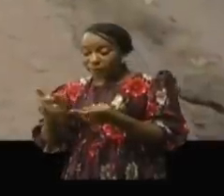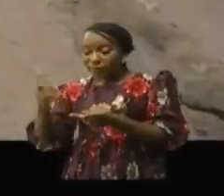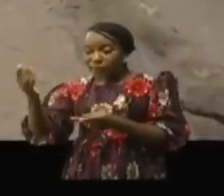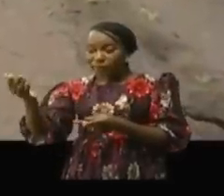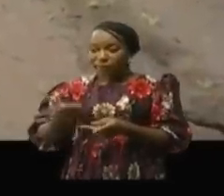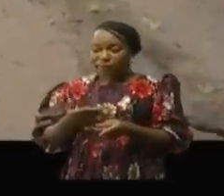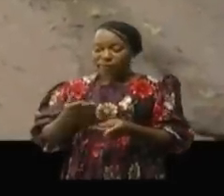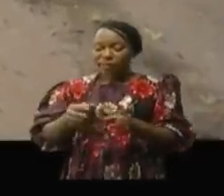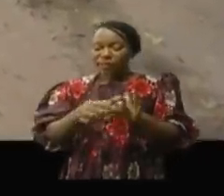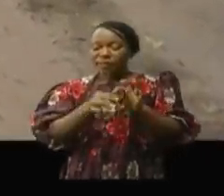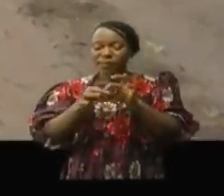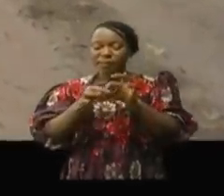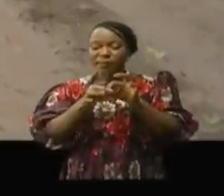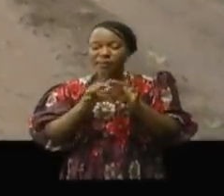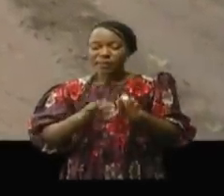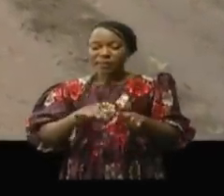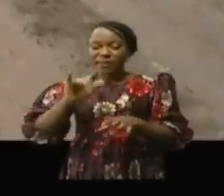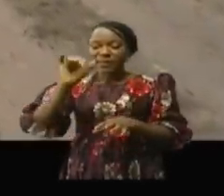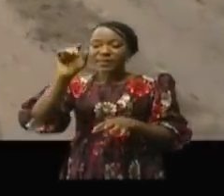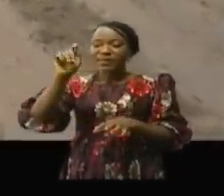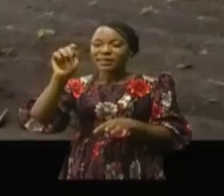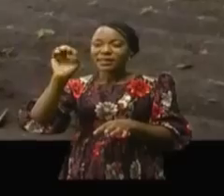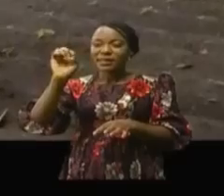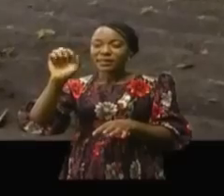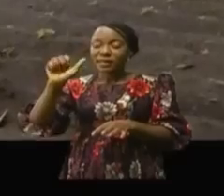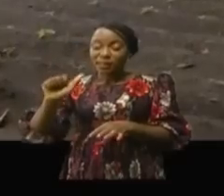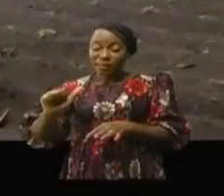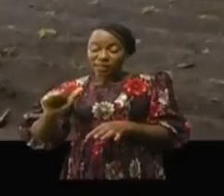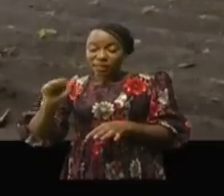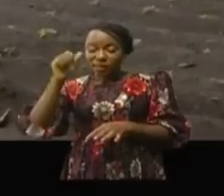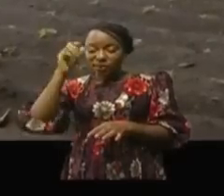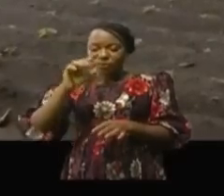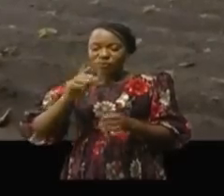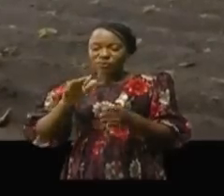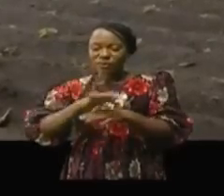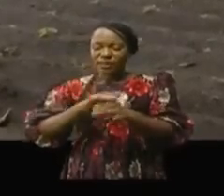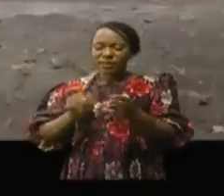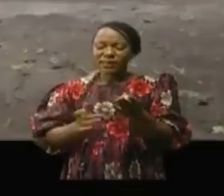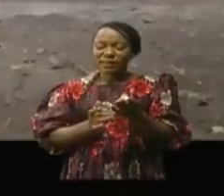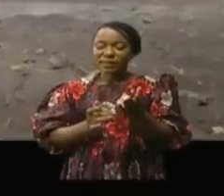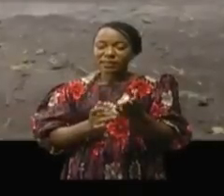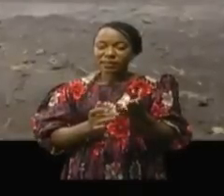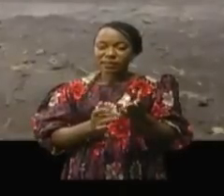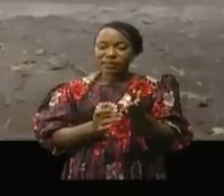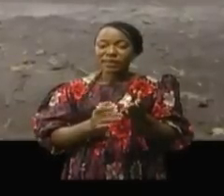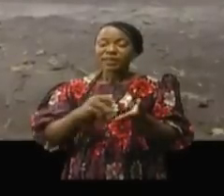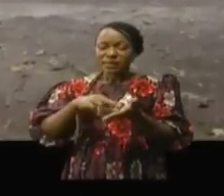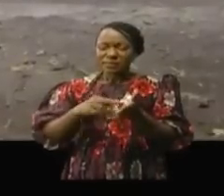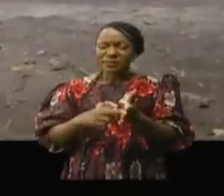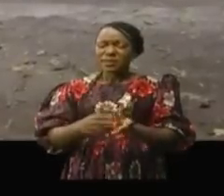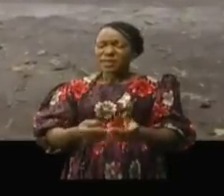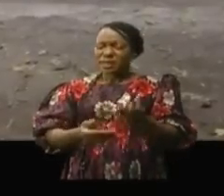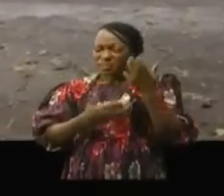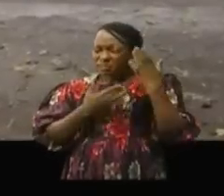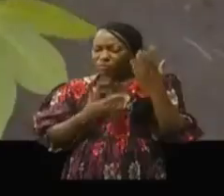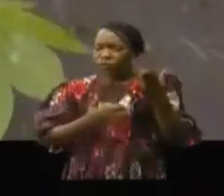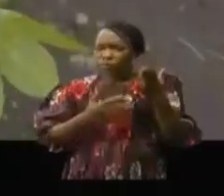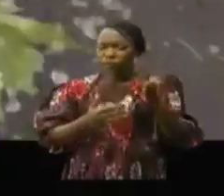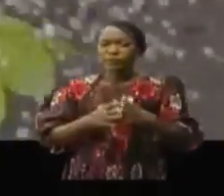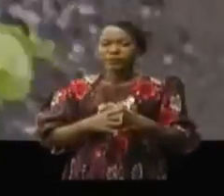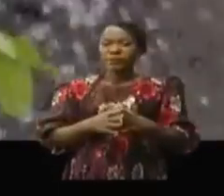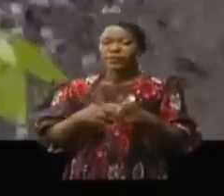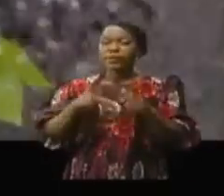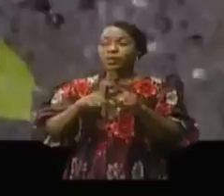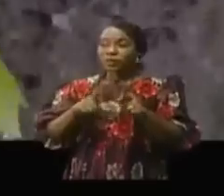des partenaires de l'IITA des plantules de manioc sous la technologie semi-autotrophe hydroponique, SAH en sigle, qui est